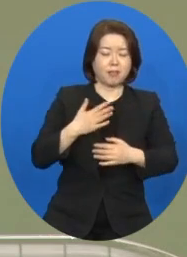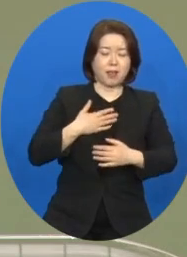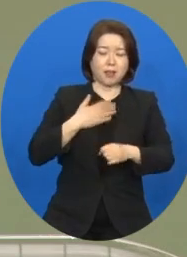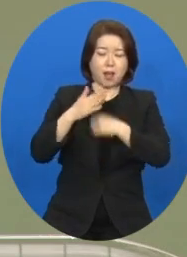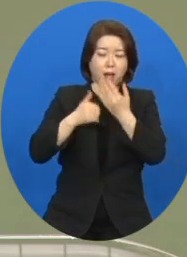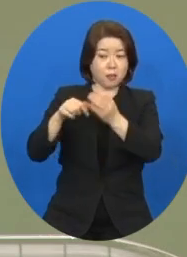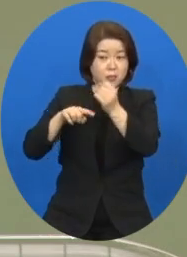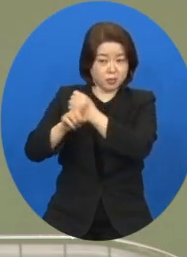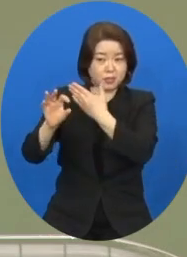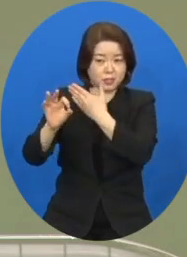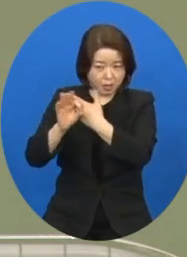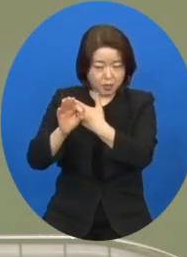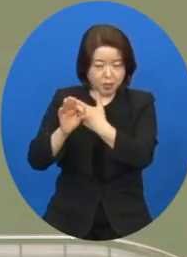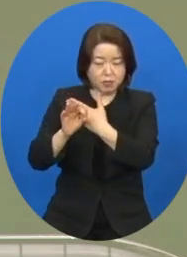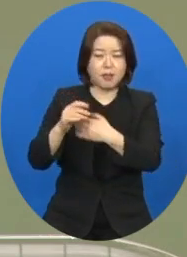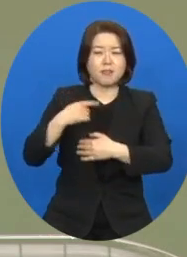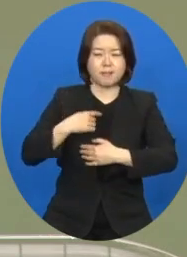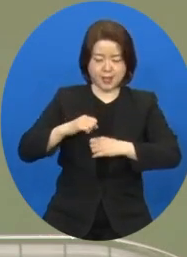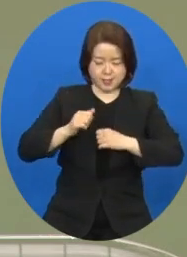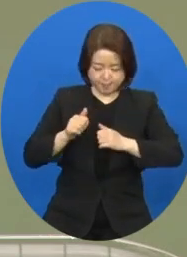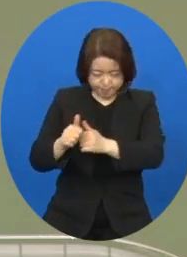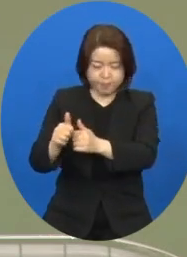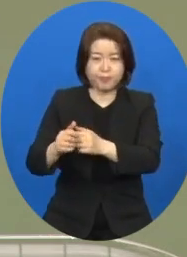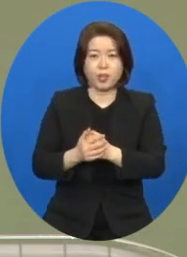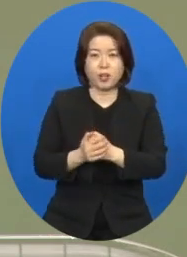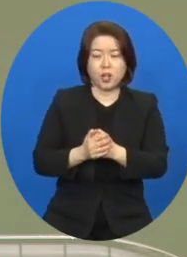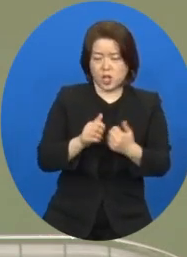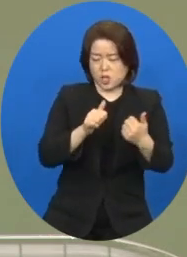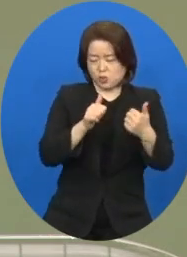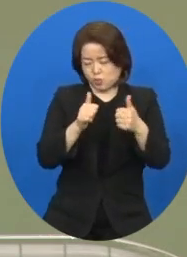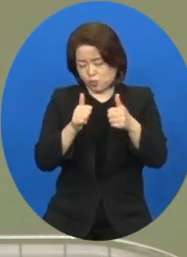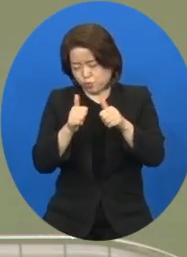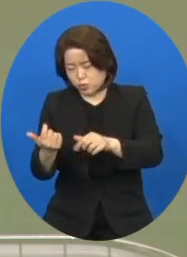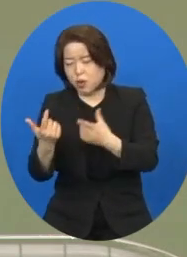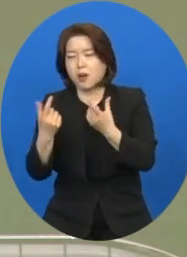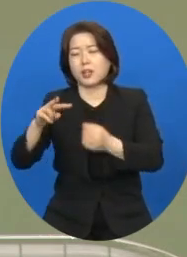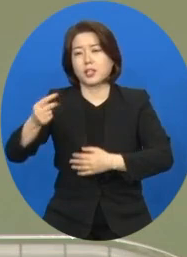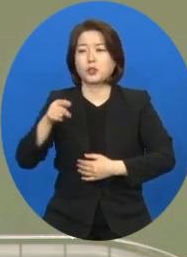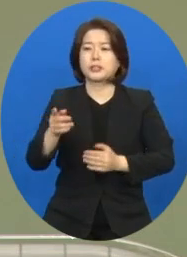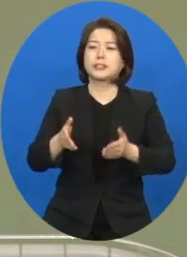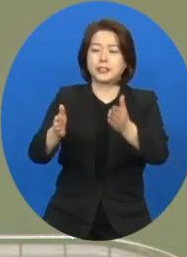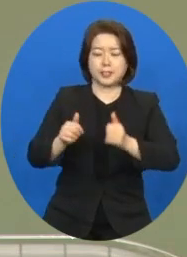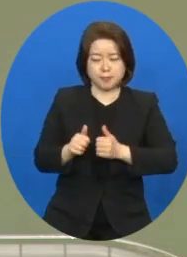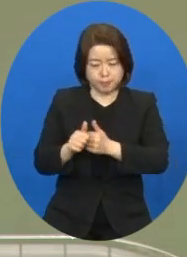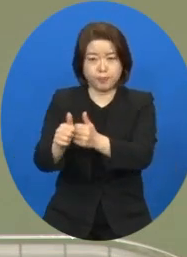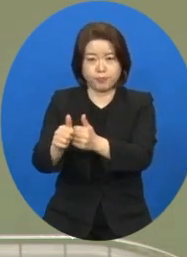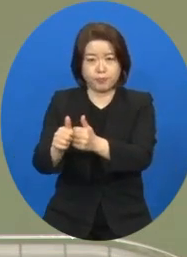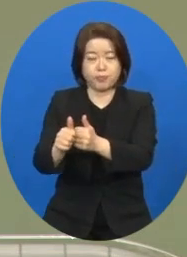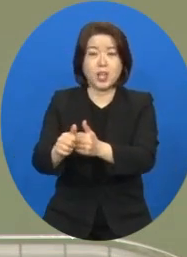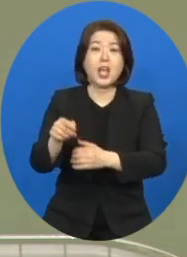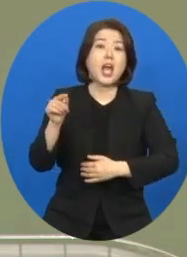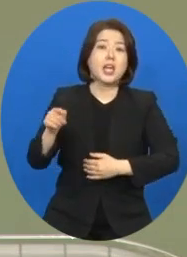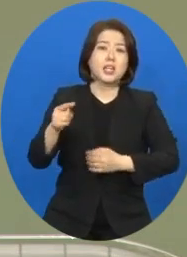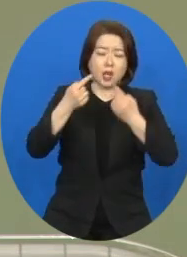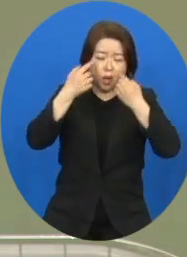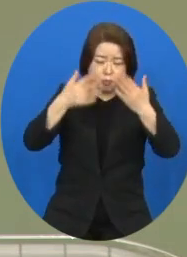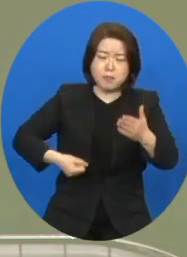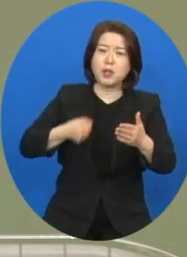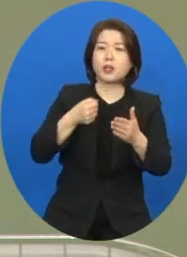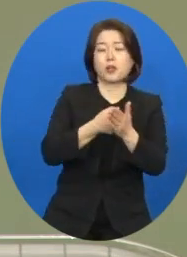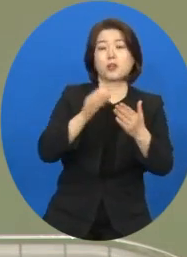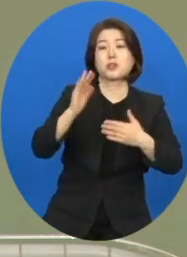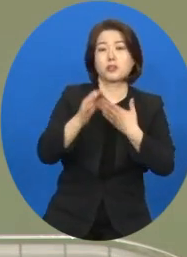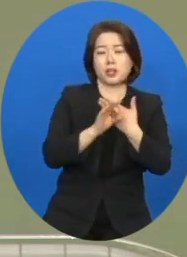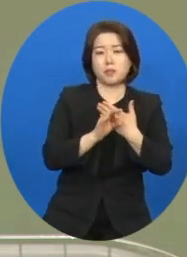합니다. 죽을 길 같아도 그 길 갑니다. 여러분 마음에 이게 정해지면 반드시